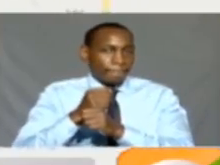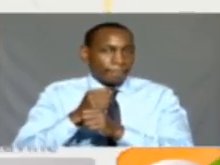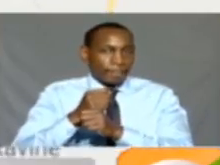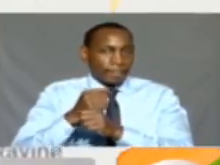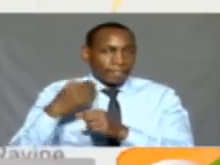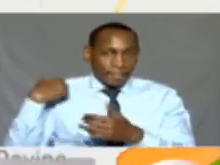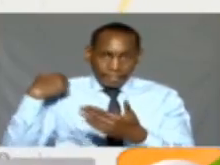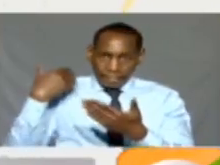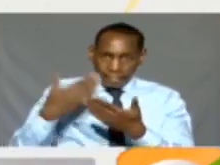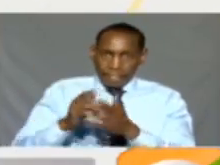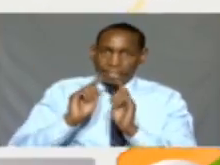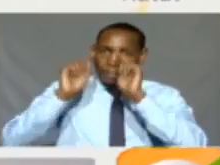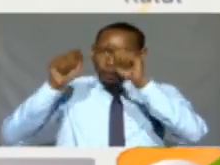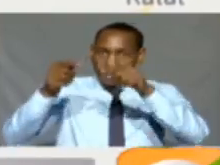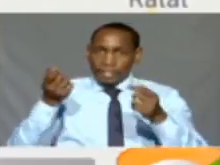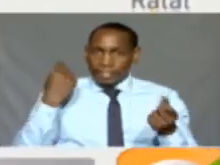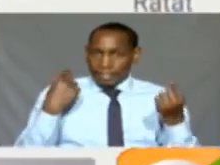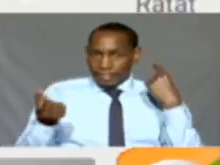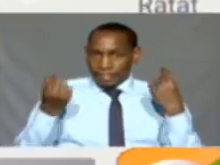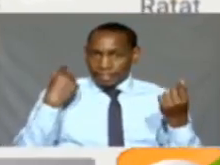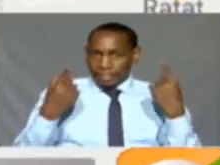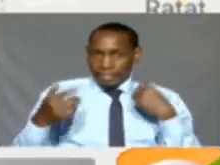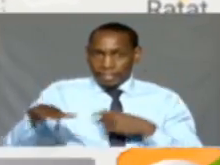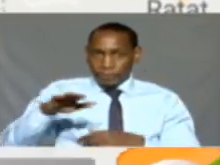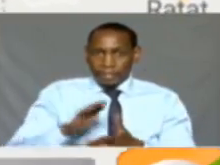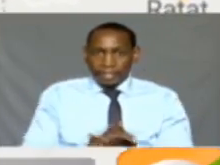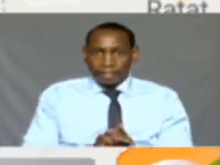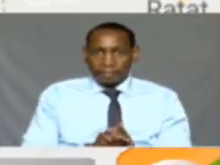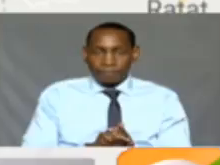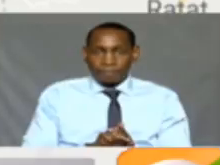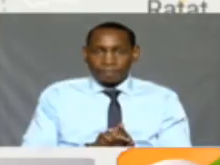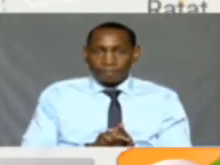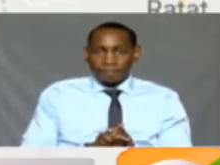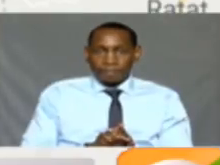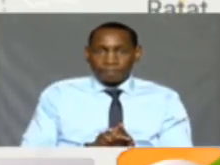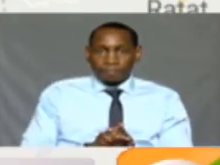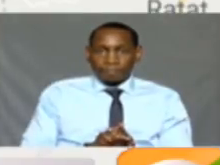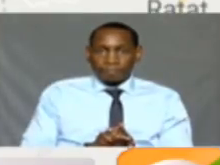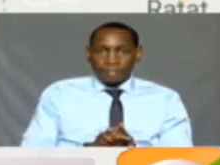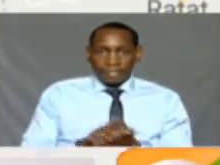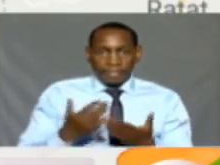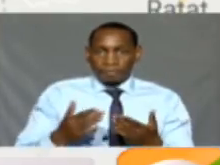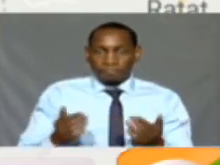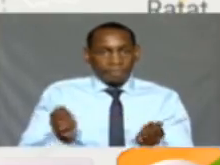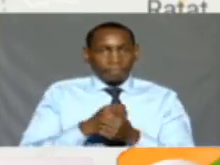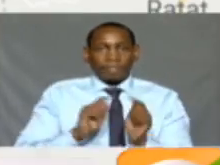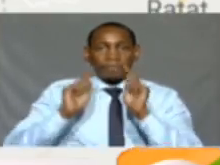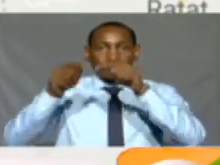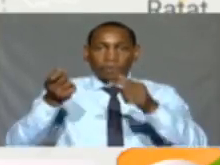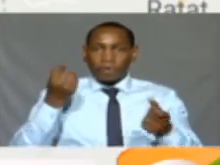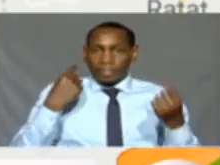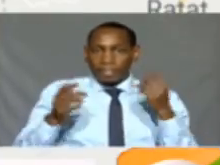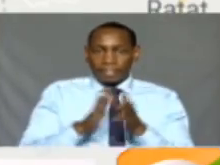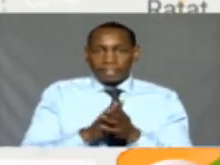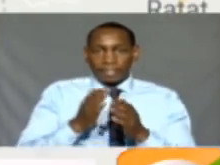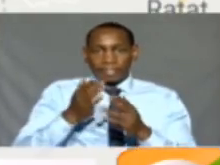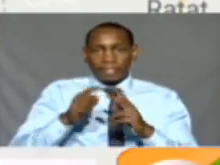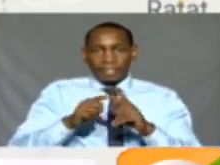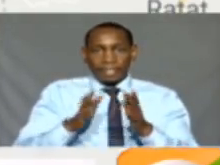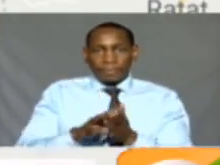tangu mimi naenda Kericho. Sasa mimi naona nguvu hawezi fika Kericho. Ni kuanzia tu